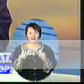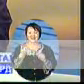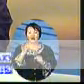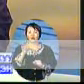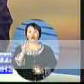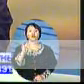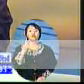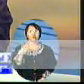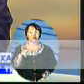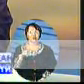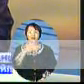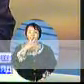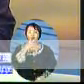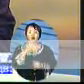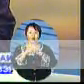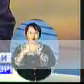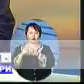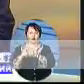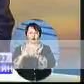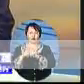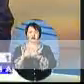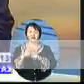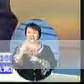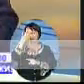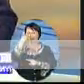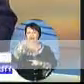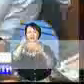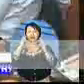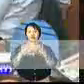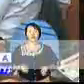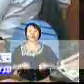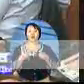хориглох зохицуулалт хийх саналыг засгийн газар гаргаад байгаа юм а.